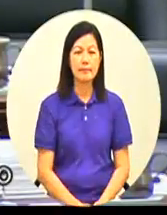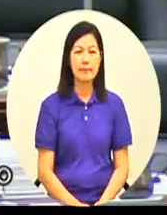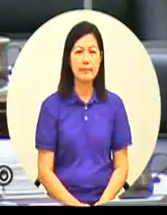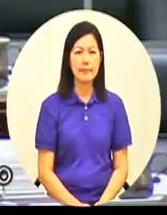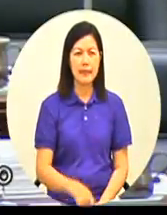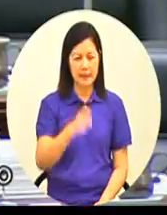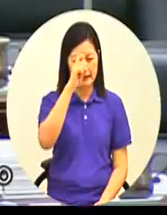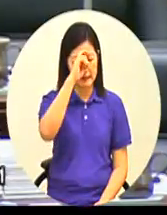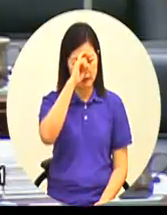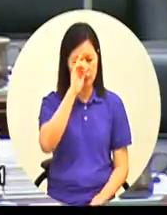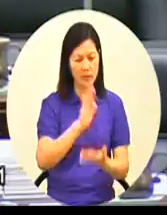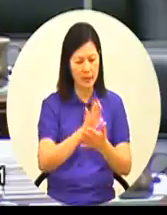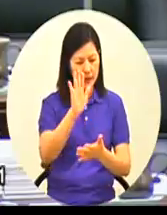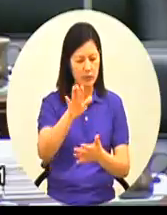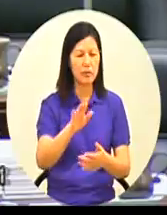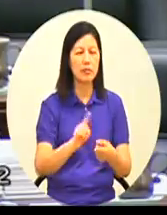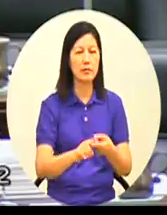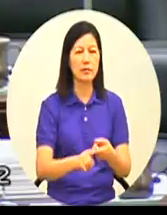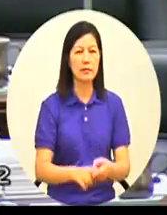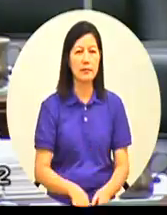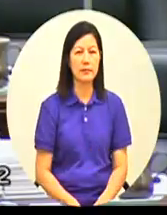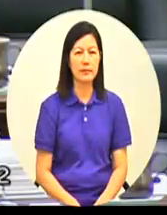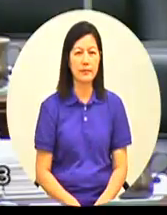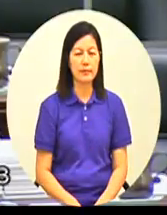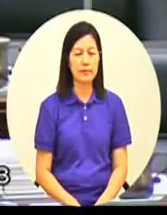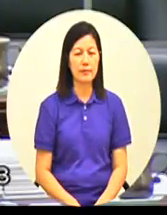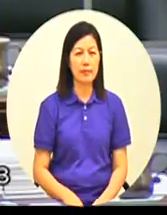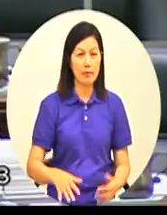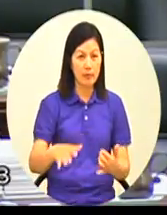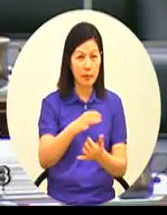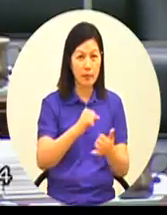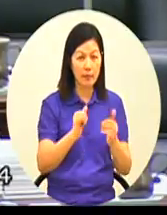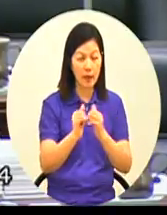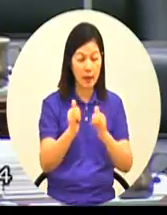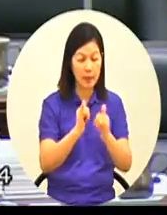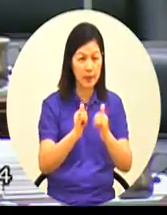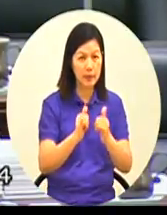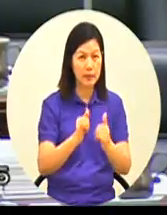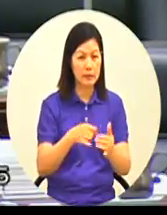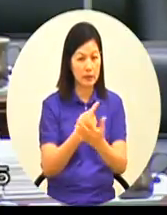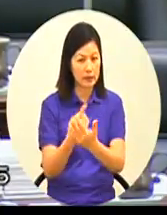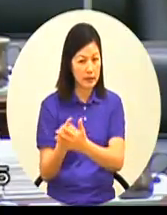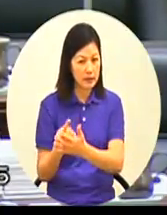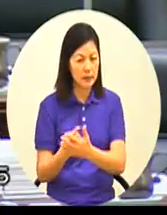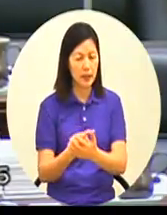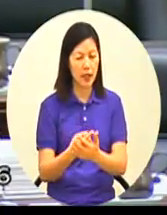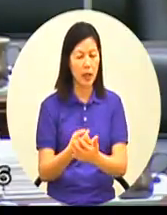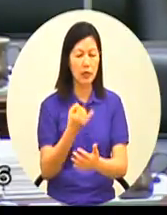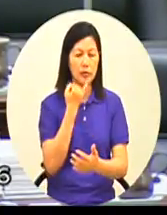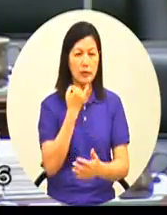待的是这样子，让全民都有那个民主参与的一个动作。